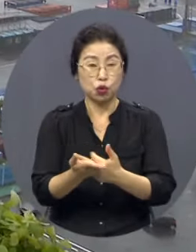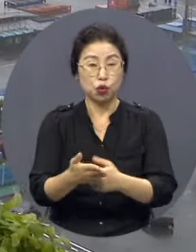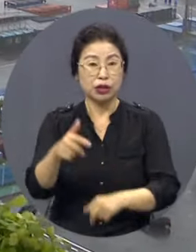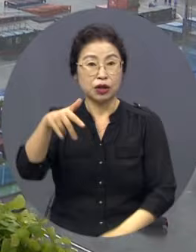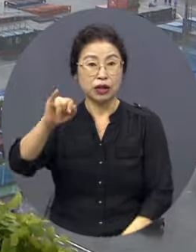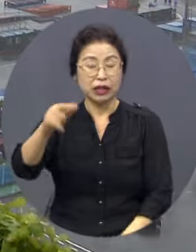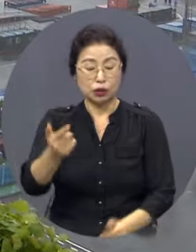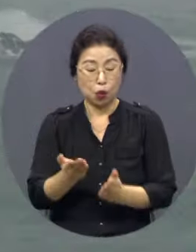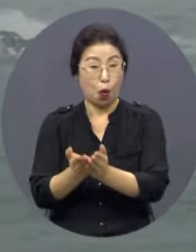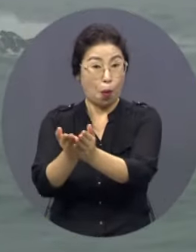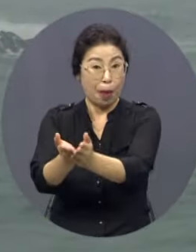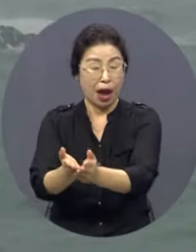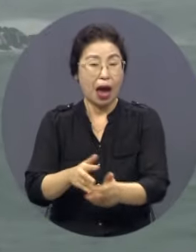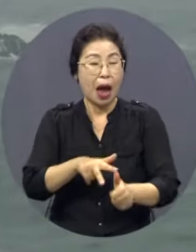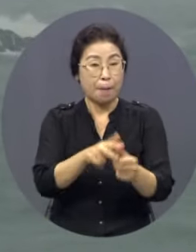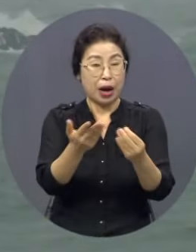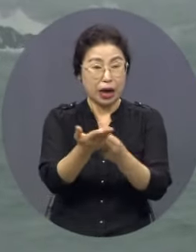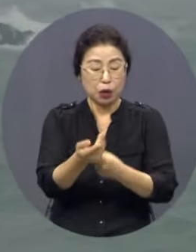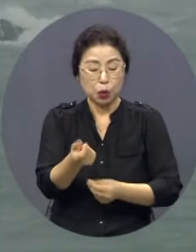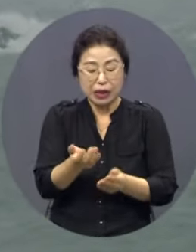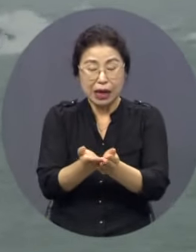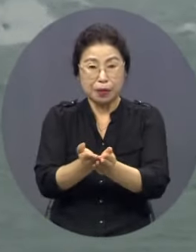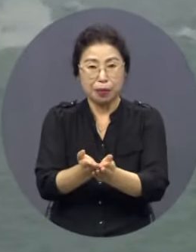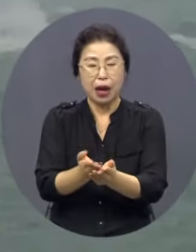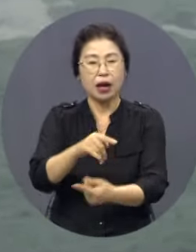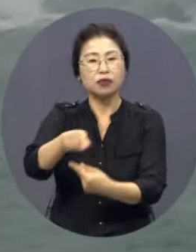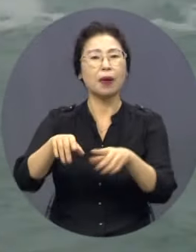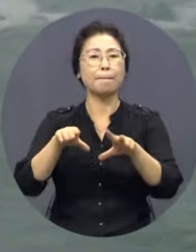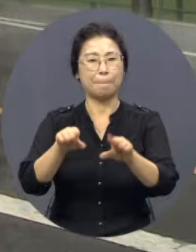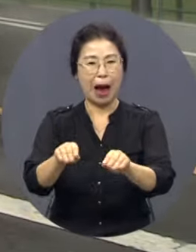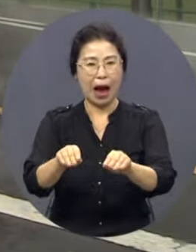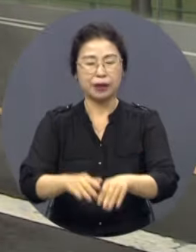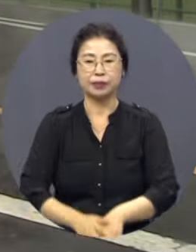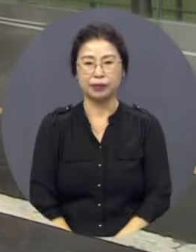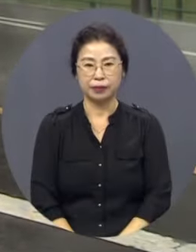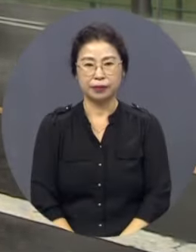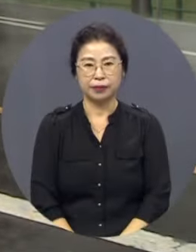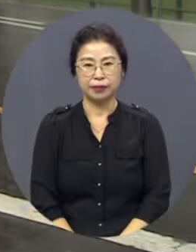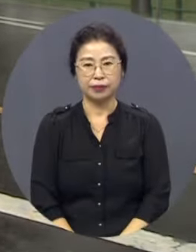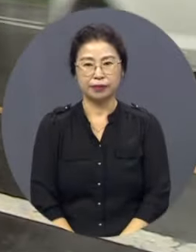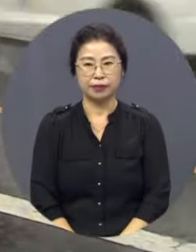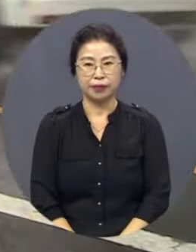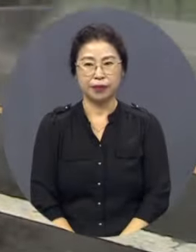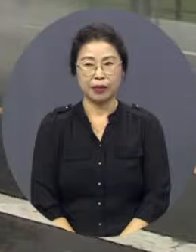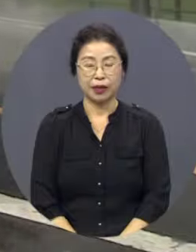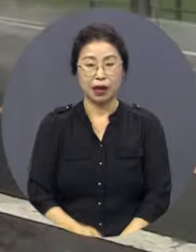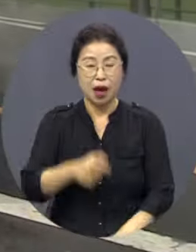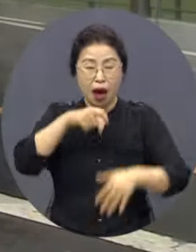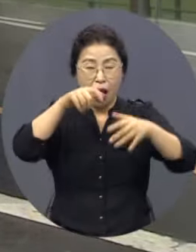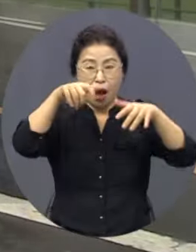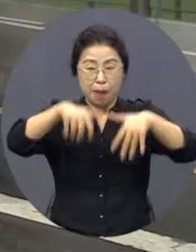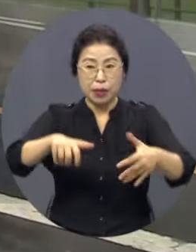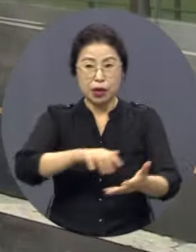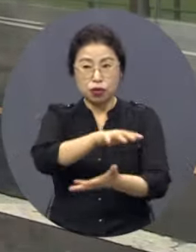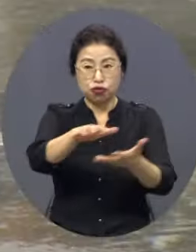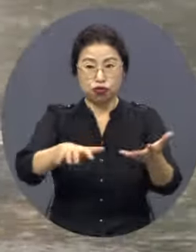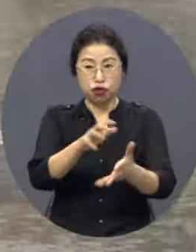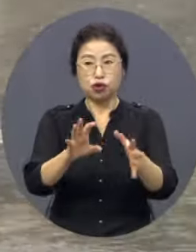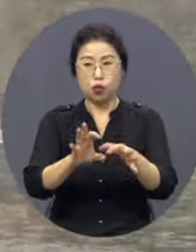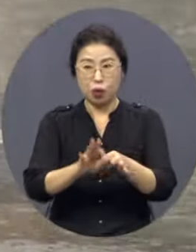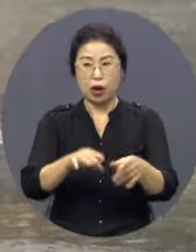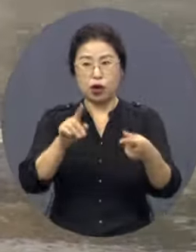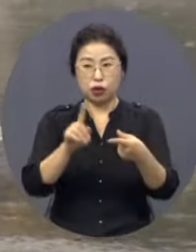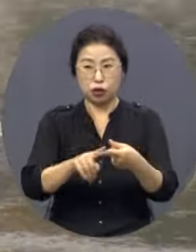가는 여객선과 마라도로 있는 소형 여객선이 운항이 중단됐습니다. 정체전선과 정체전선상 저기압의